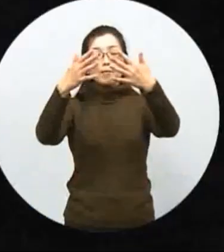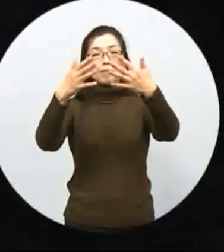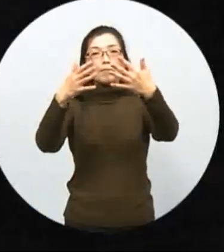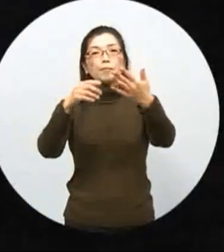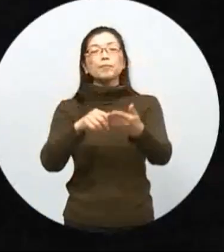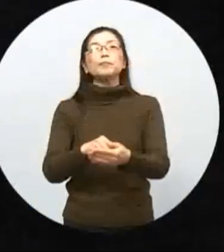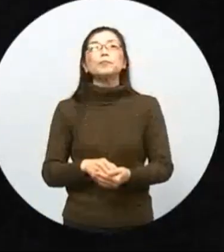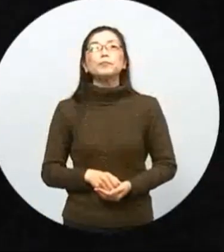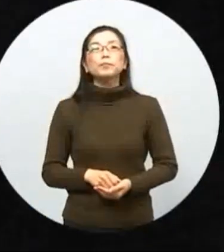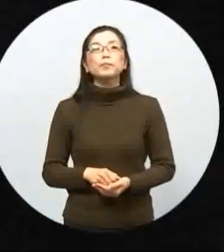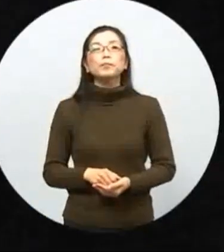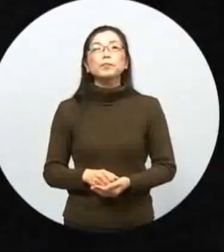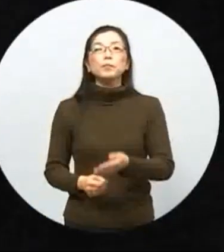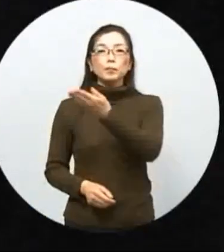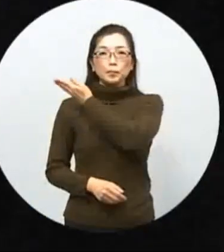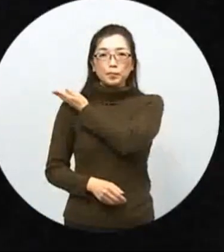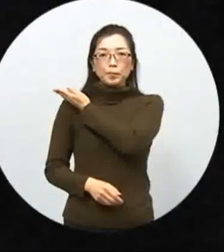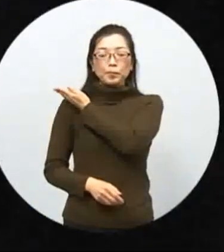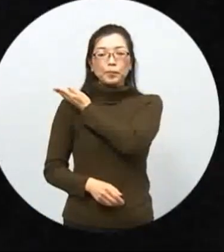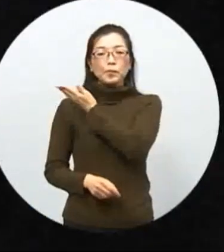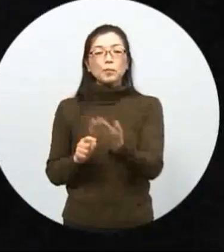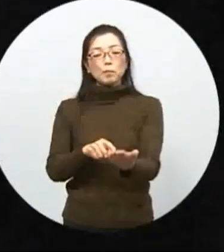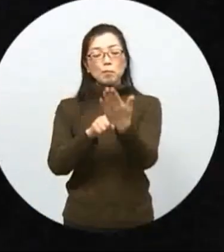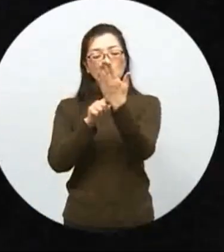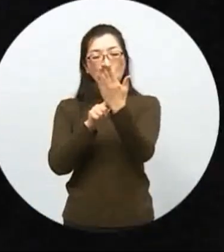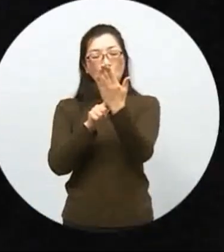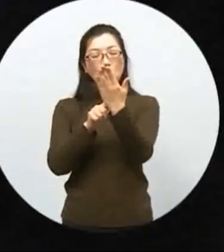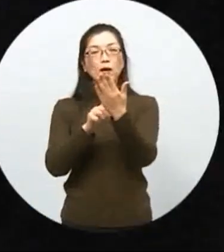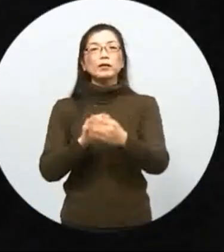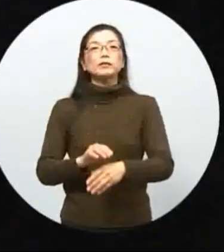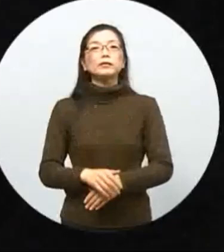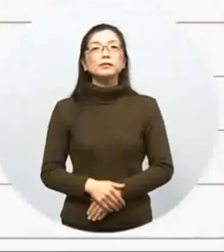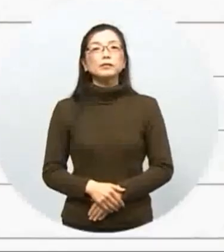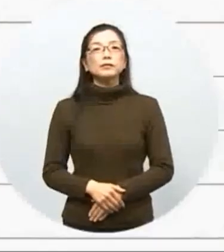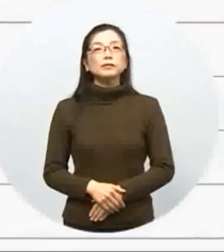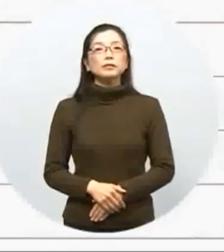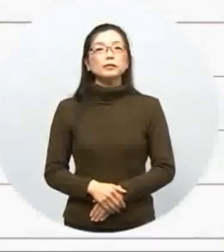とこの浮世絵が表示されます。